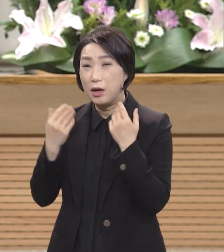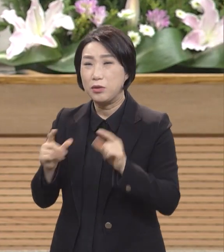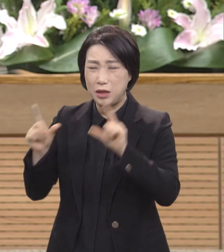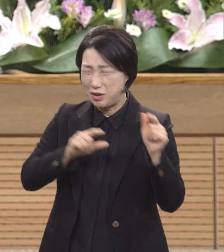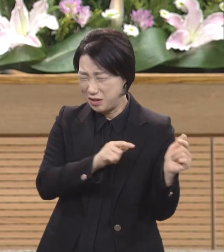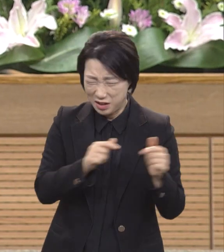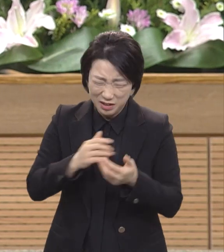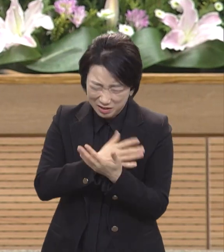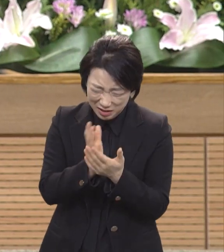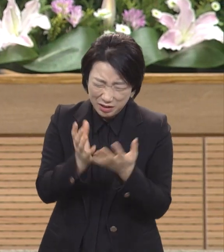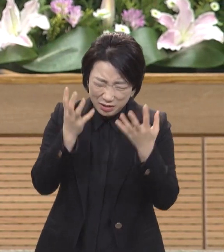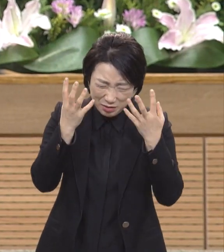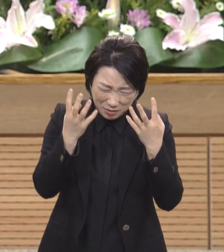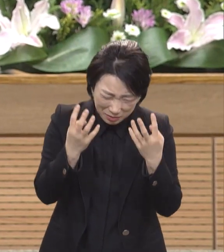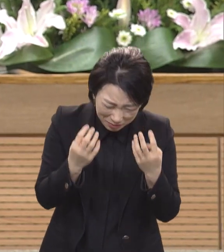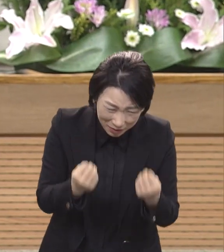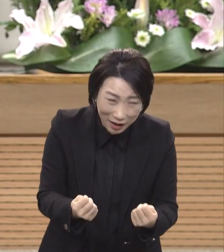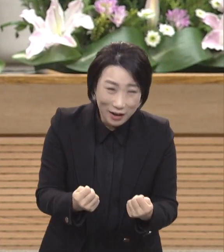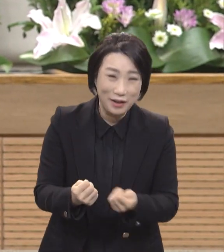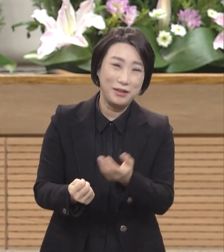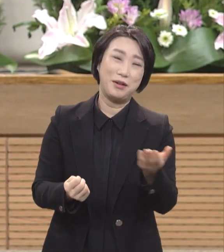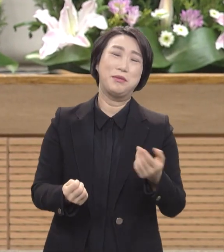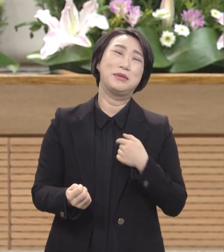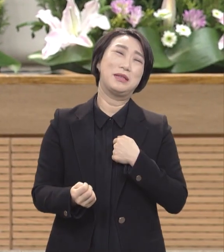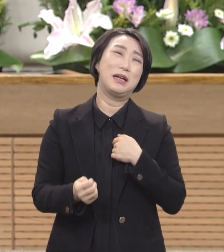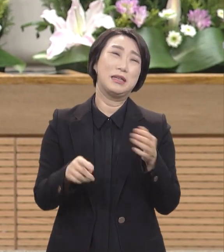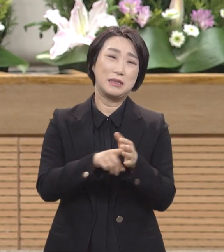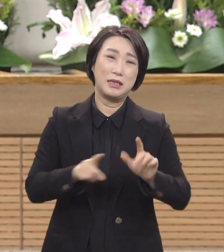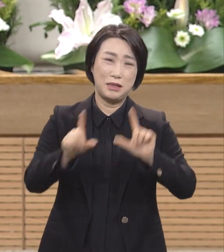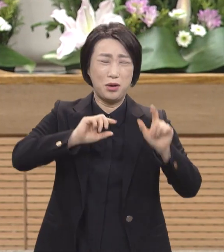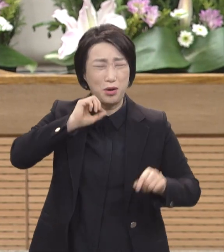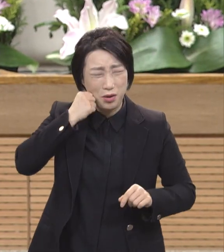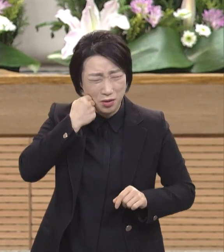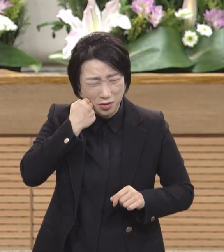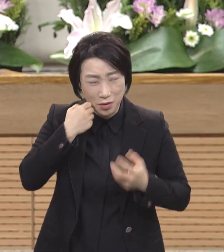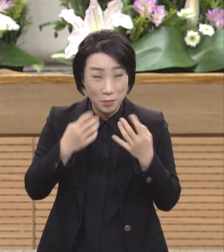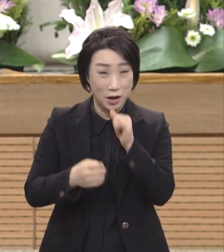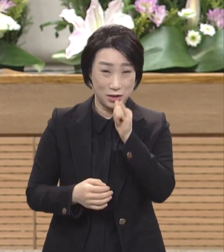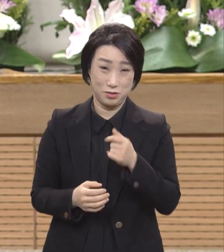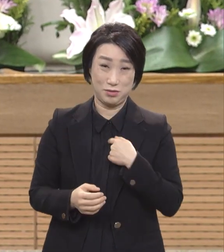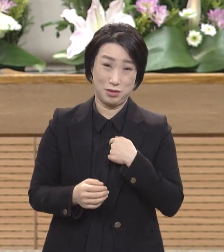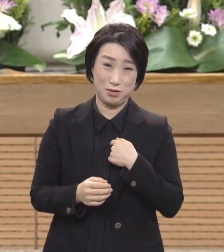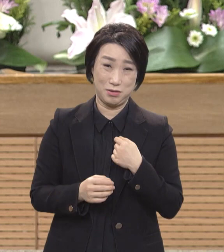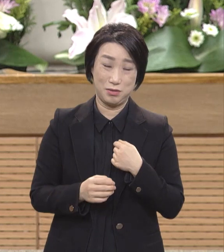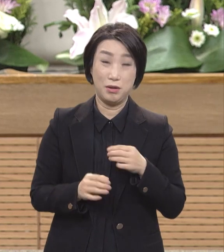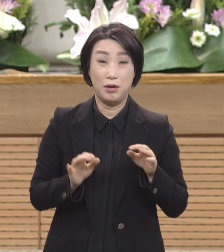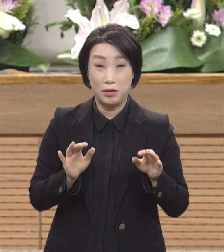수많은 신앙 생활이 어려움이 있지만